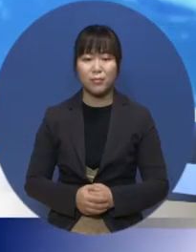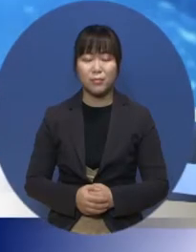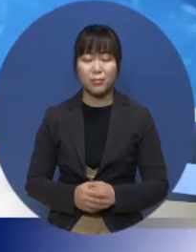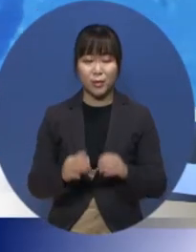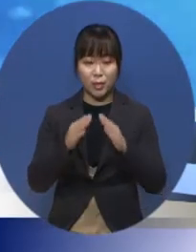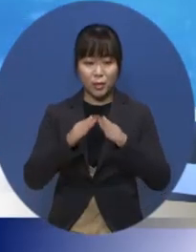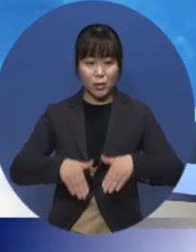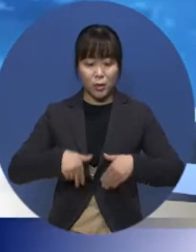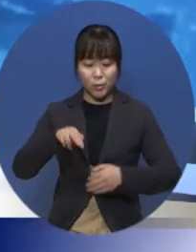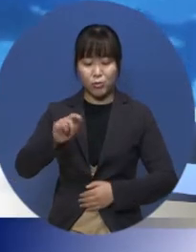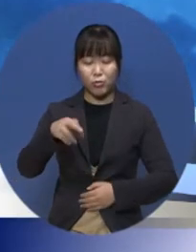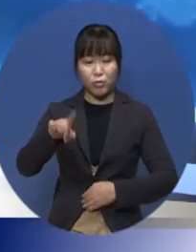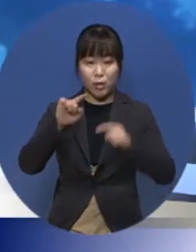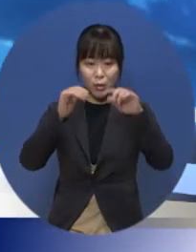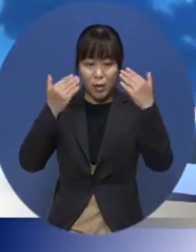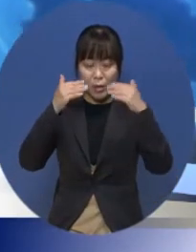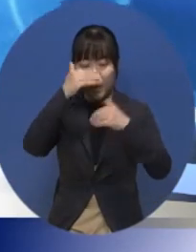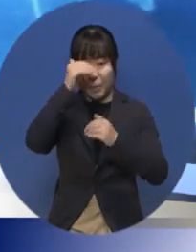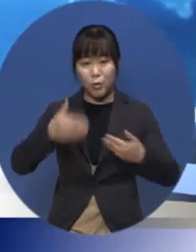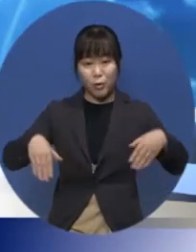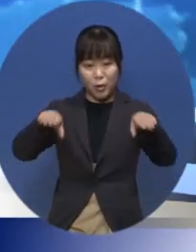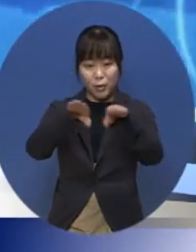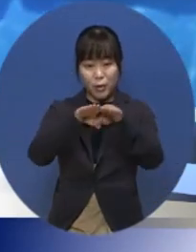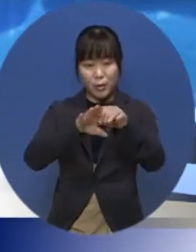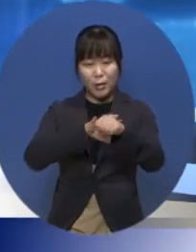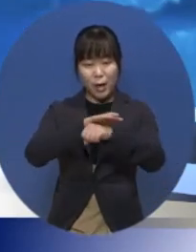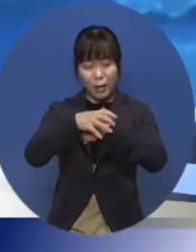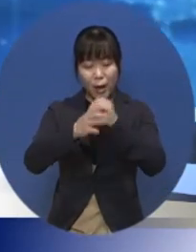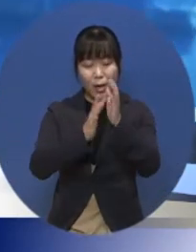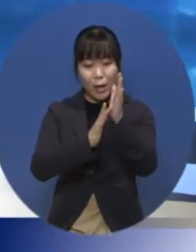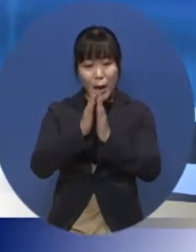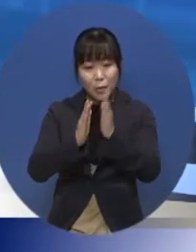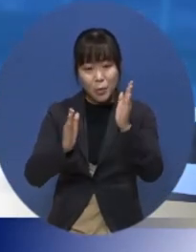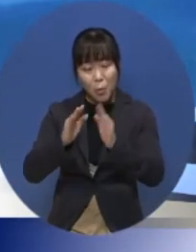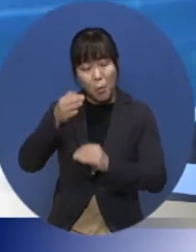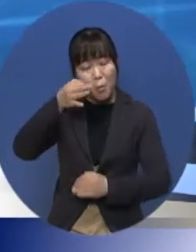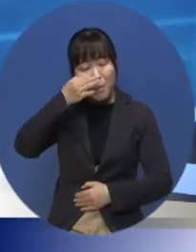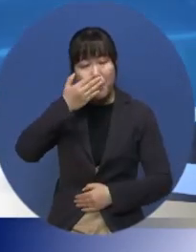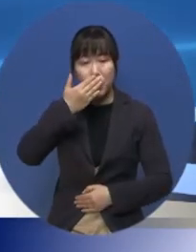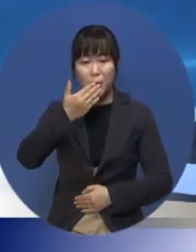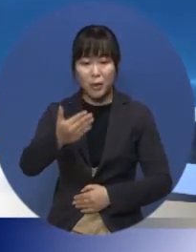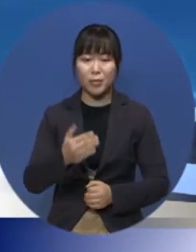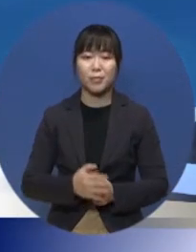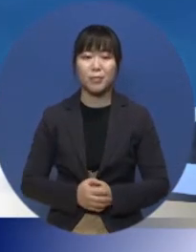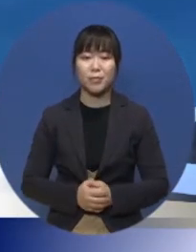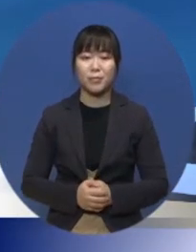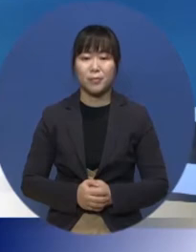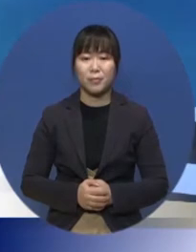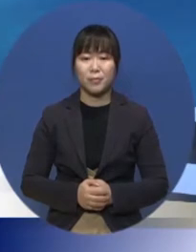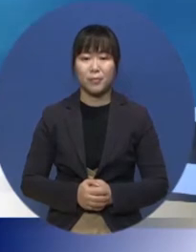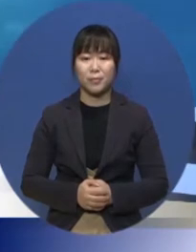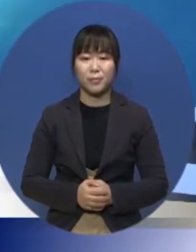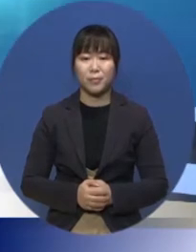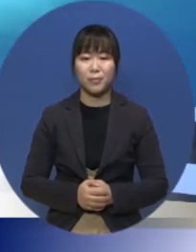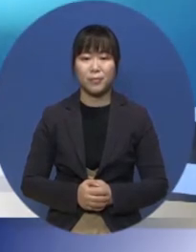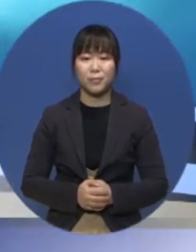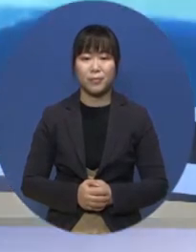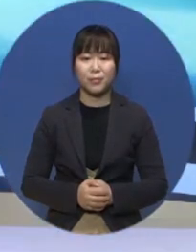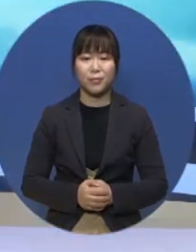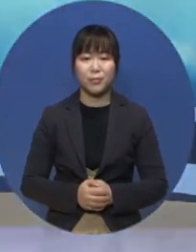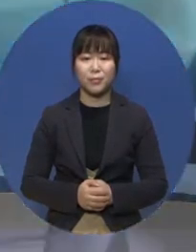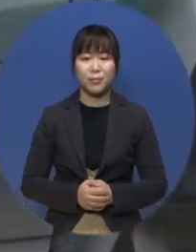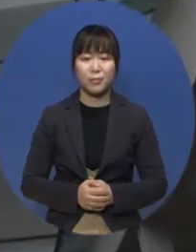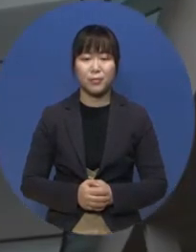전남 순천 대 박물관에서 세계의 약초를 만날 수 있는 특별전 이 열렸습니다 이용중 기자가 보도합니다